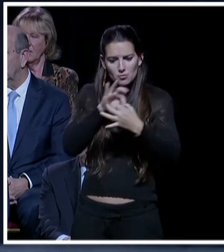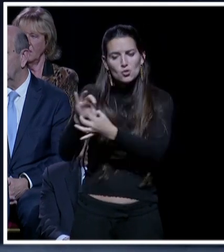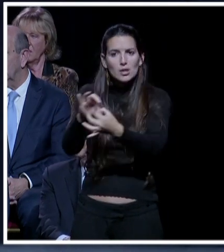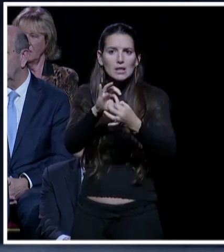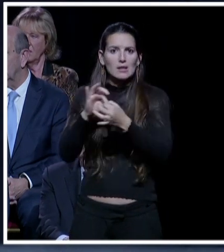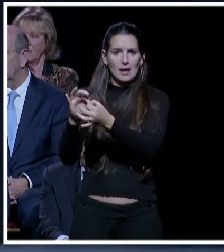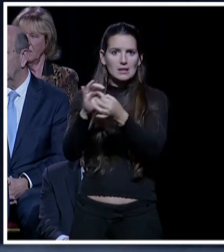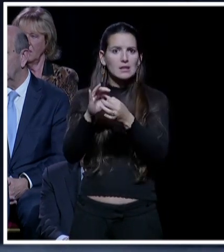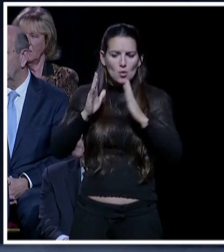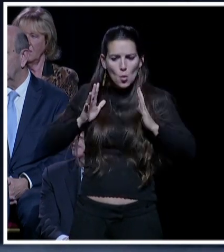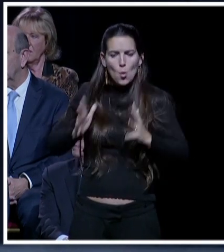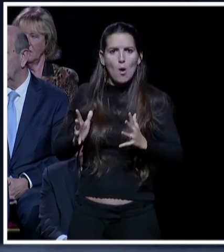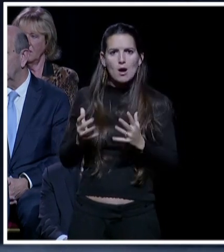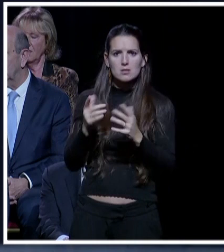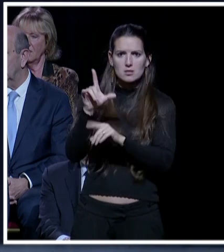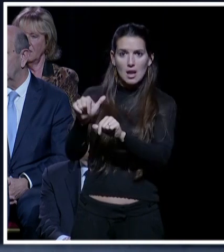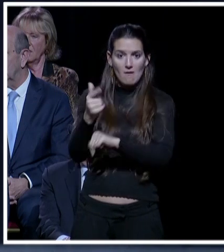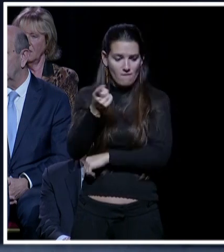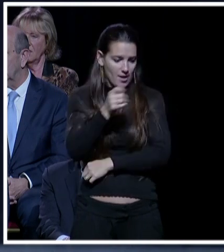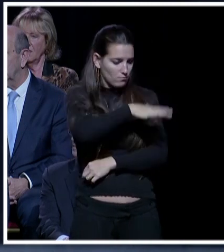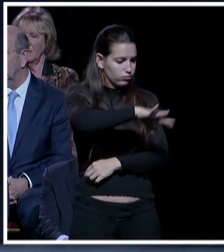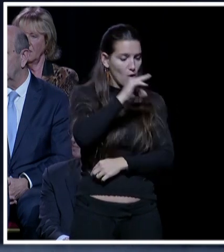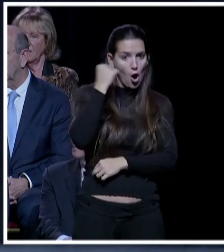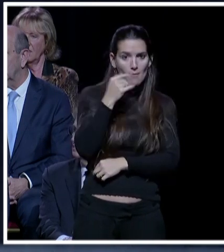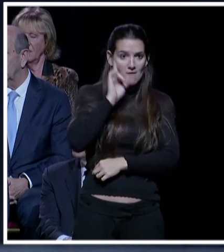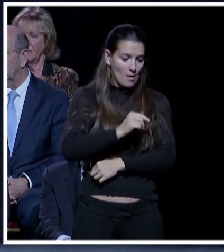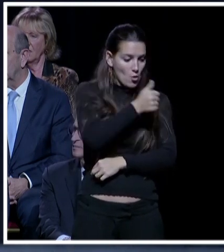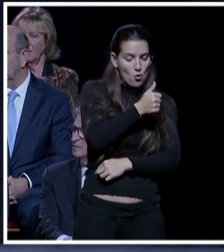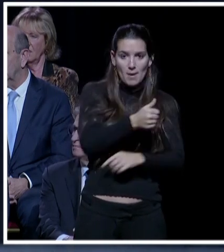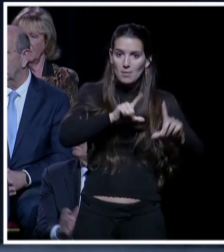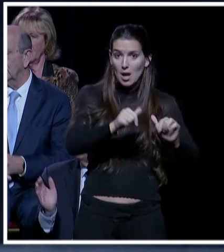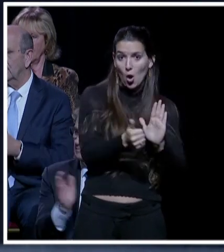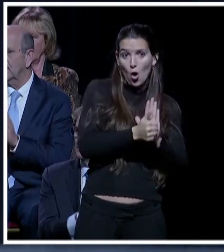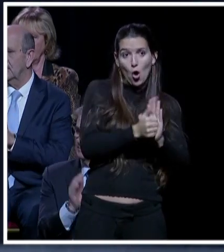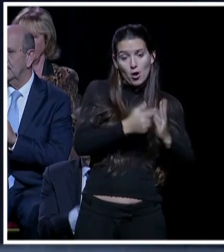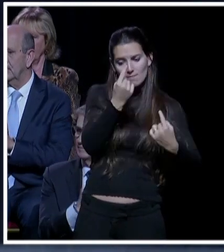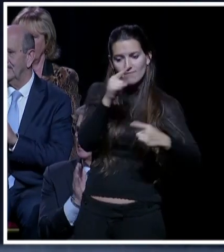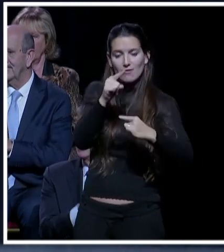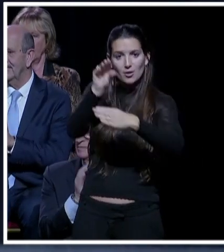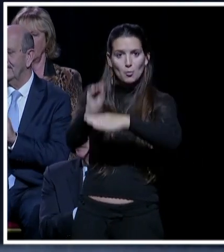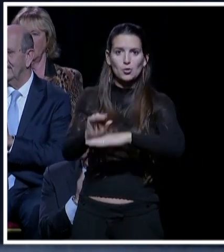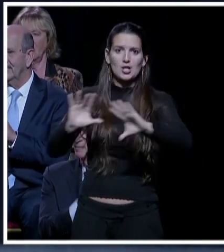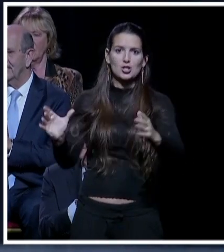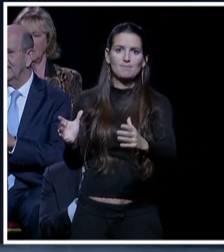sur beaucoup de courage de ces hommes et de ces femmes qui s'engagent pour nous défendre. Merci beaucoup.